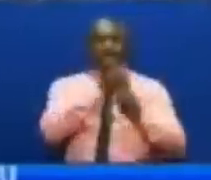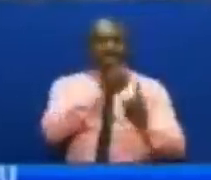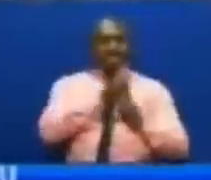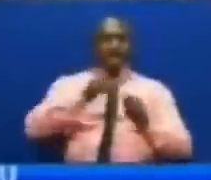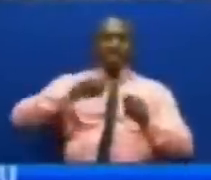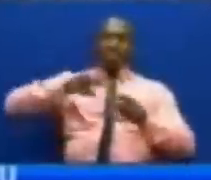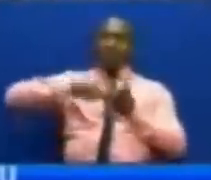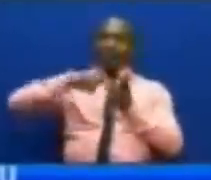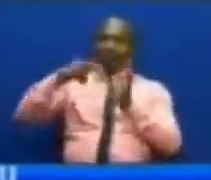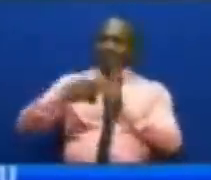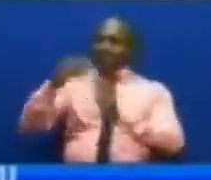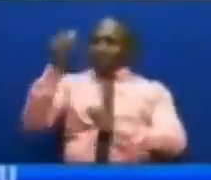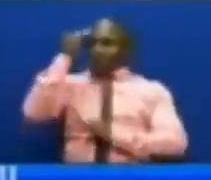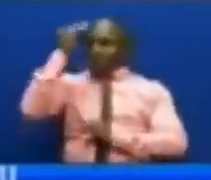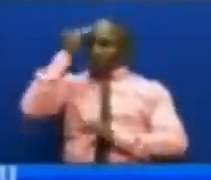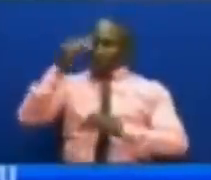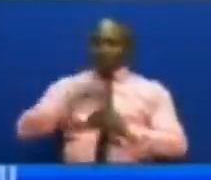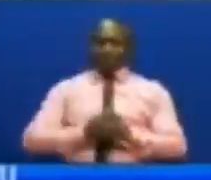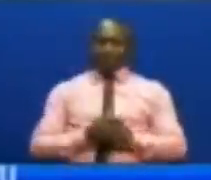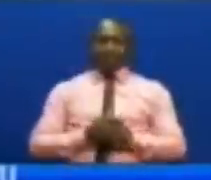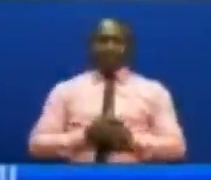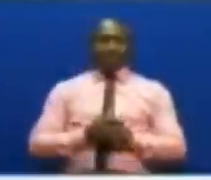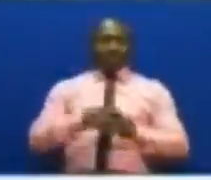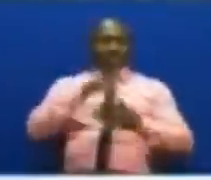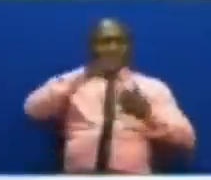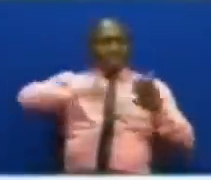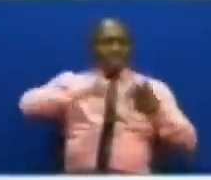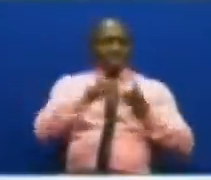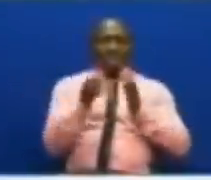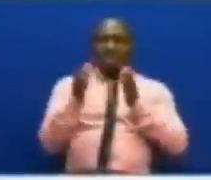wa elimu. Mtihani ya darasa la saba kupata